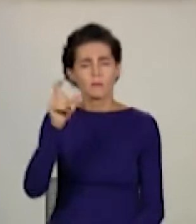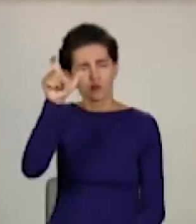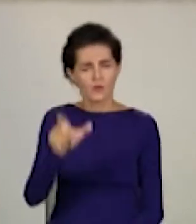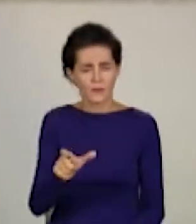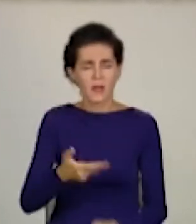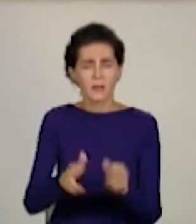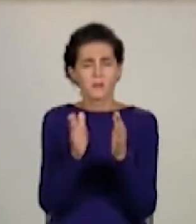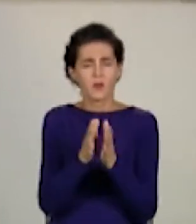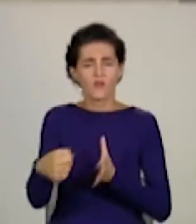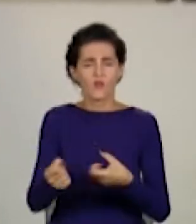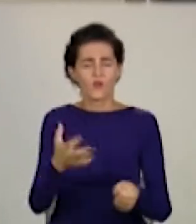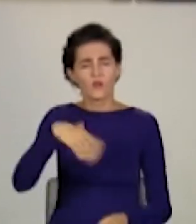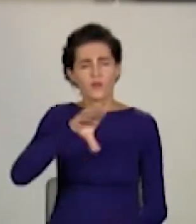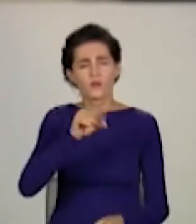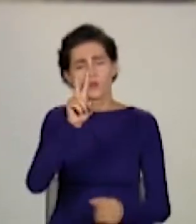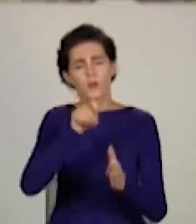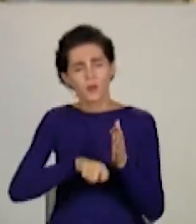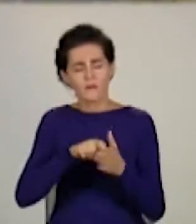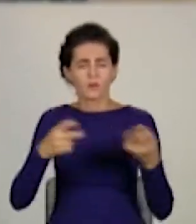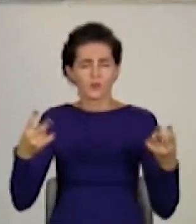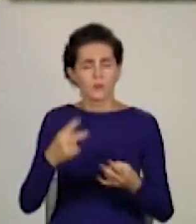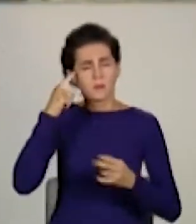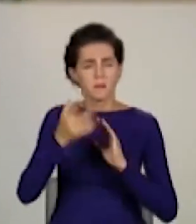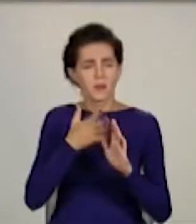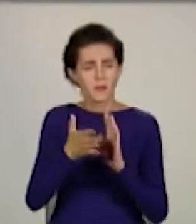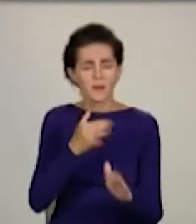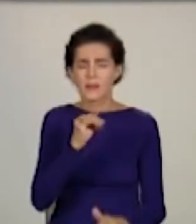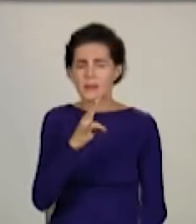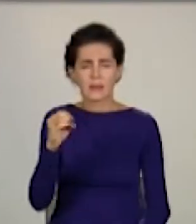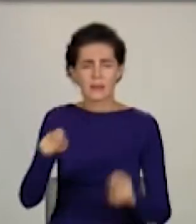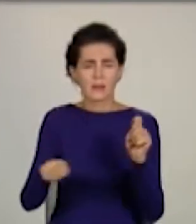водіїв просять ставитися до перевірок з розумінням та не порушувати